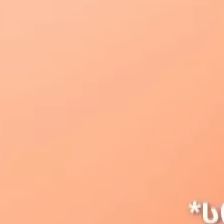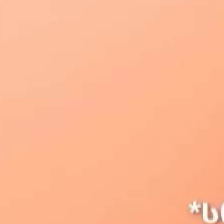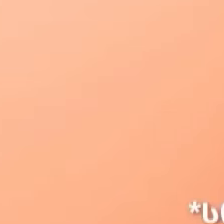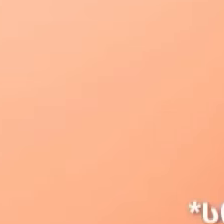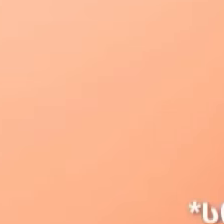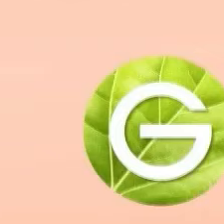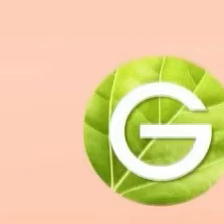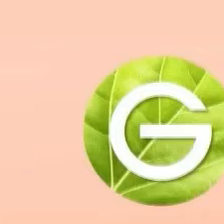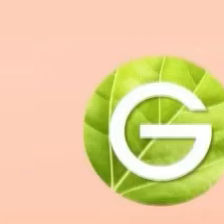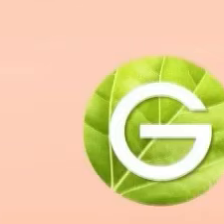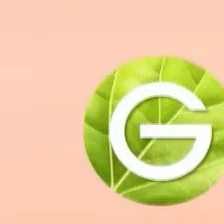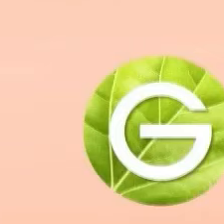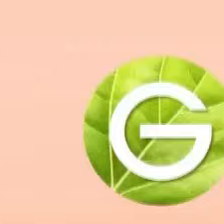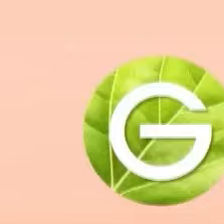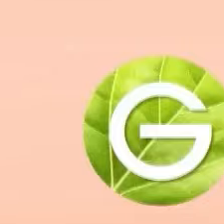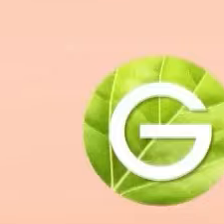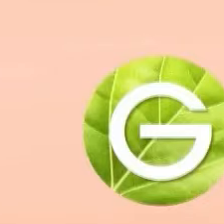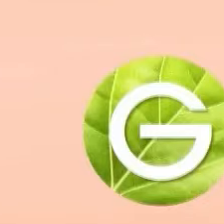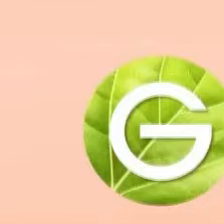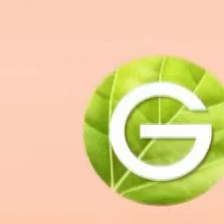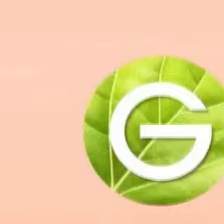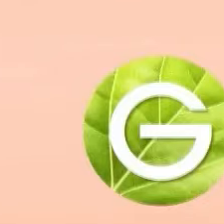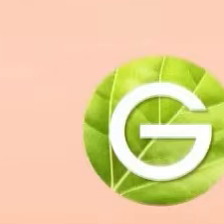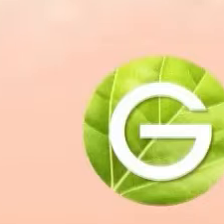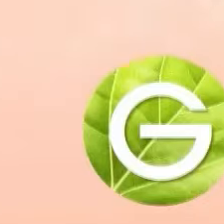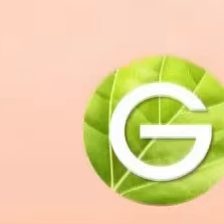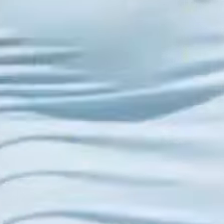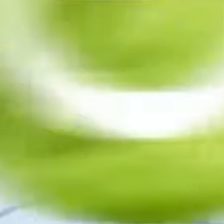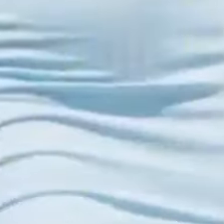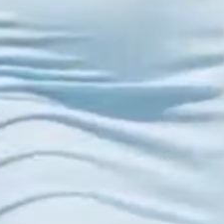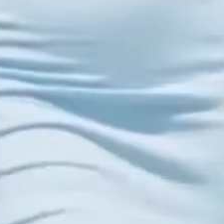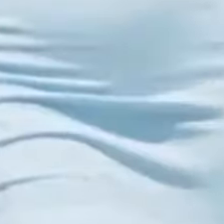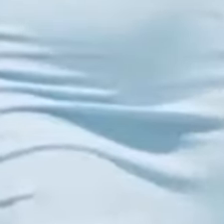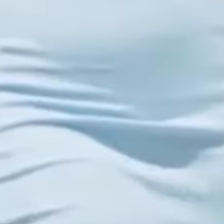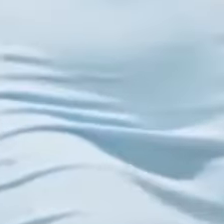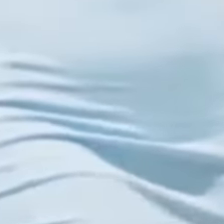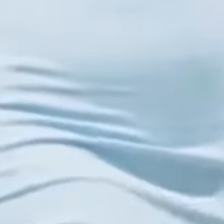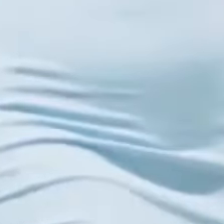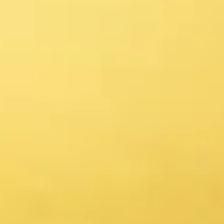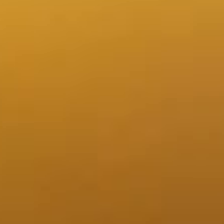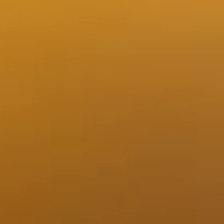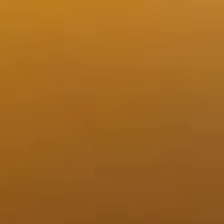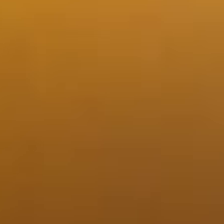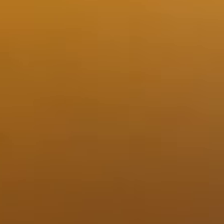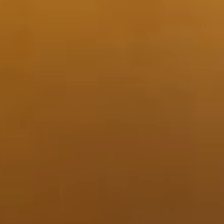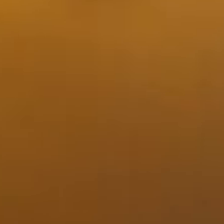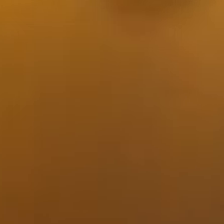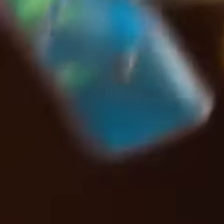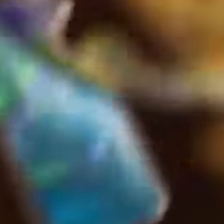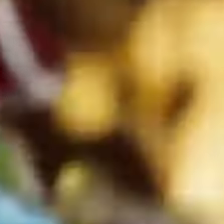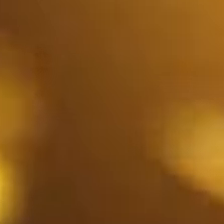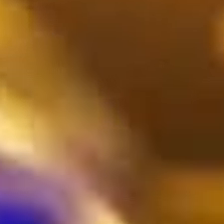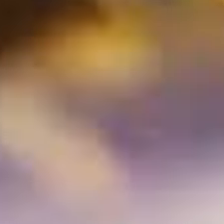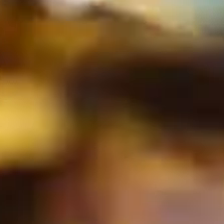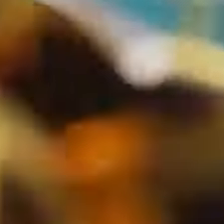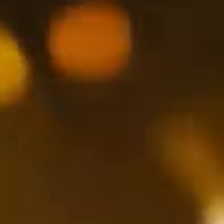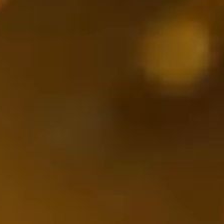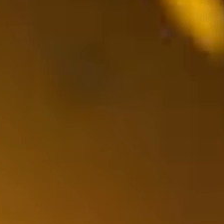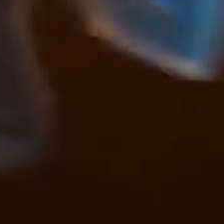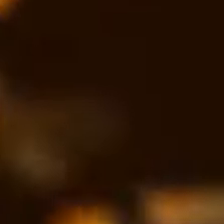Fructisos აღდგენა უმკლავდება 1 წლის დაზიანებას 3 გამოყენების შემდეგ. Garnier. ყოველ ორშაბათს